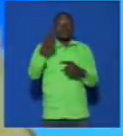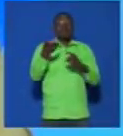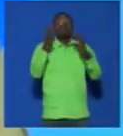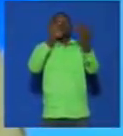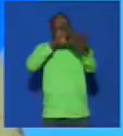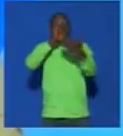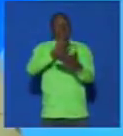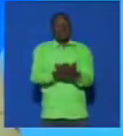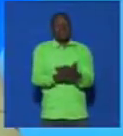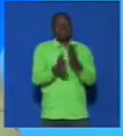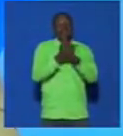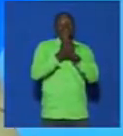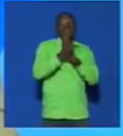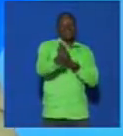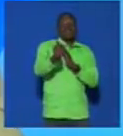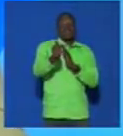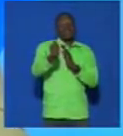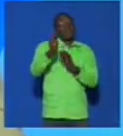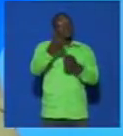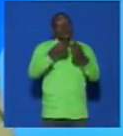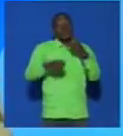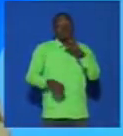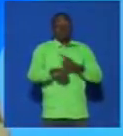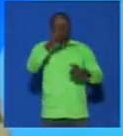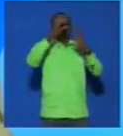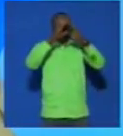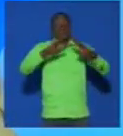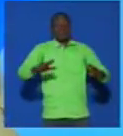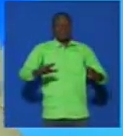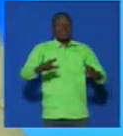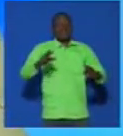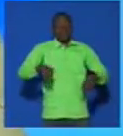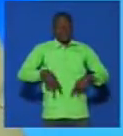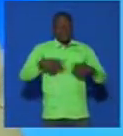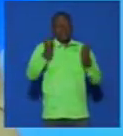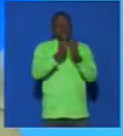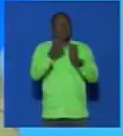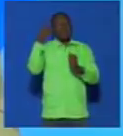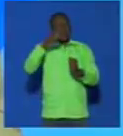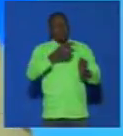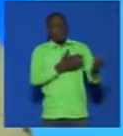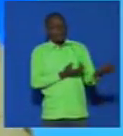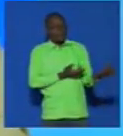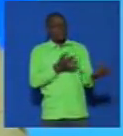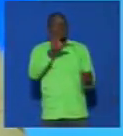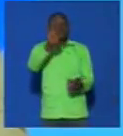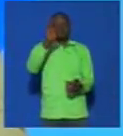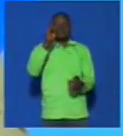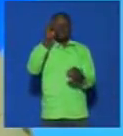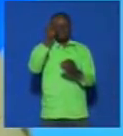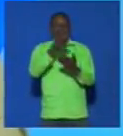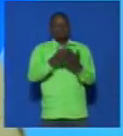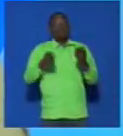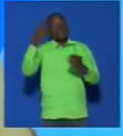en ces temps difficiles et fils venu au syndicat tout vive avoir des émotions fortes et attendre à l'issue de 90 minutes et